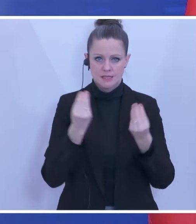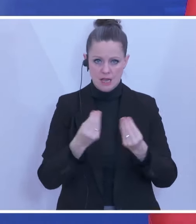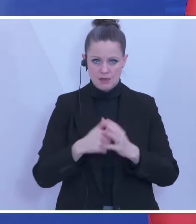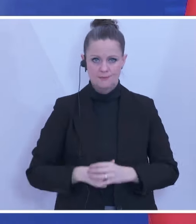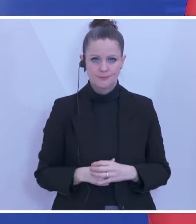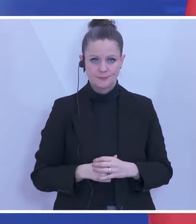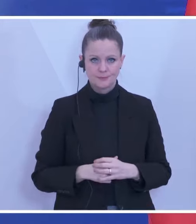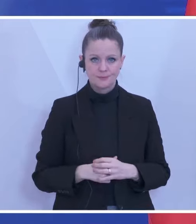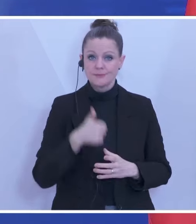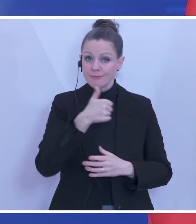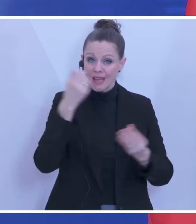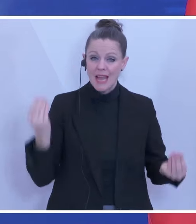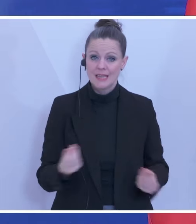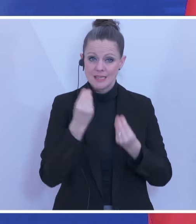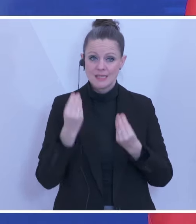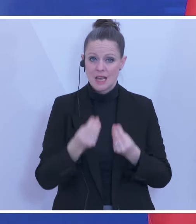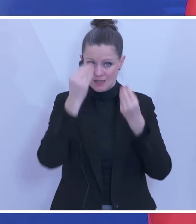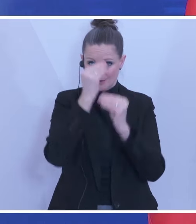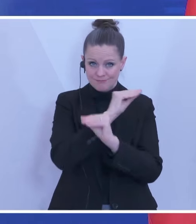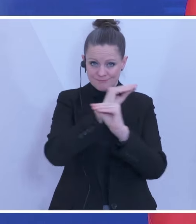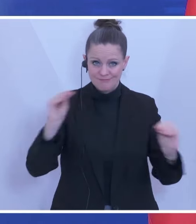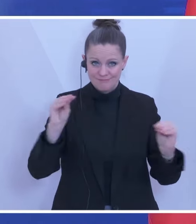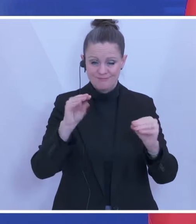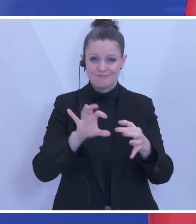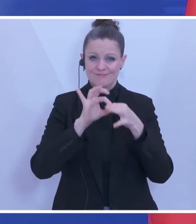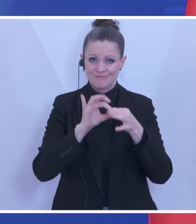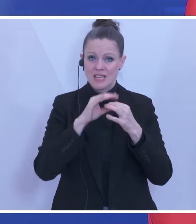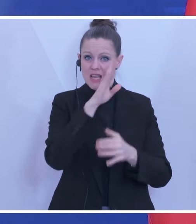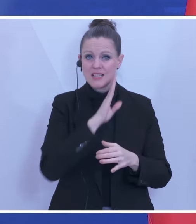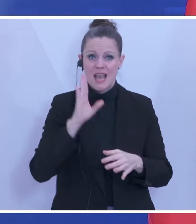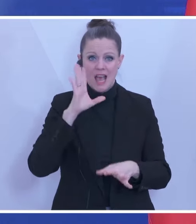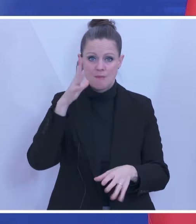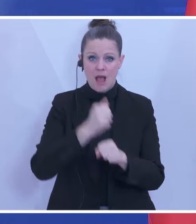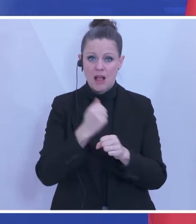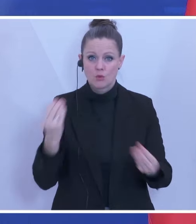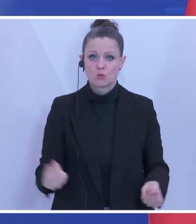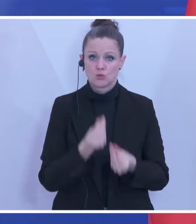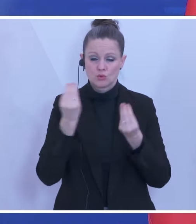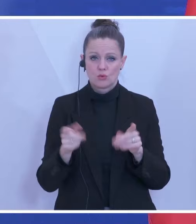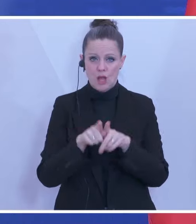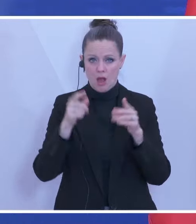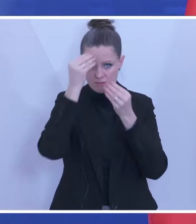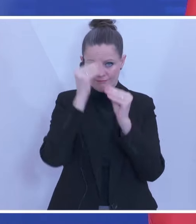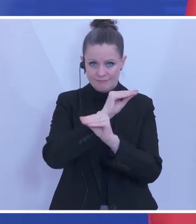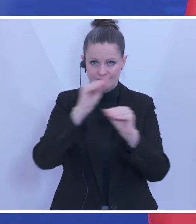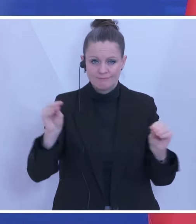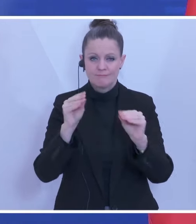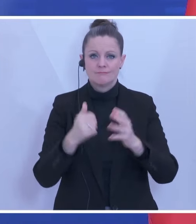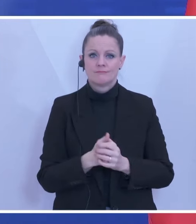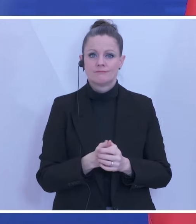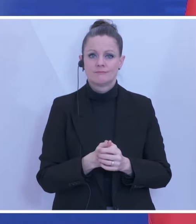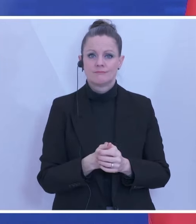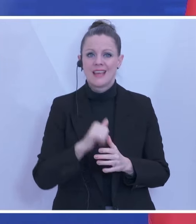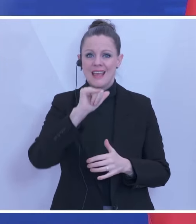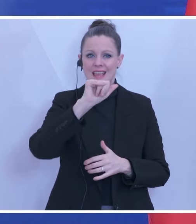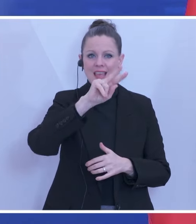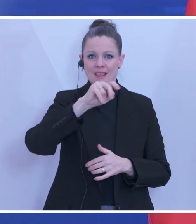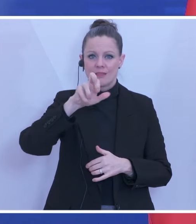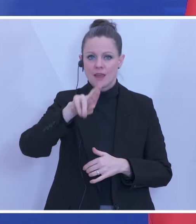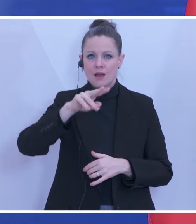Eine Sache vielleicht auch noch im Zuge der Geheimhaltungsgründe ist, darauf hinzuweisen, dass bei der Interpellation